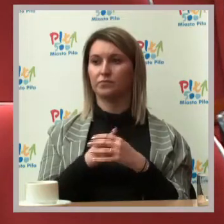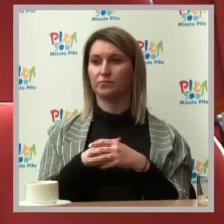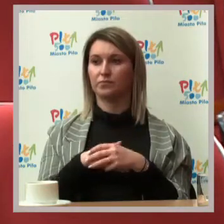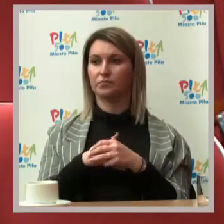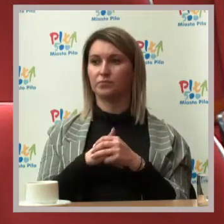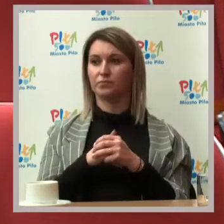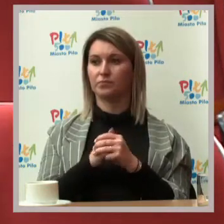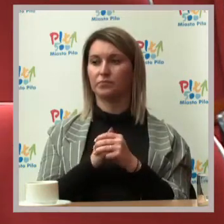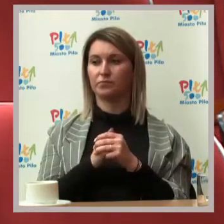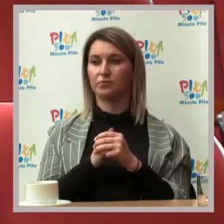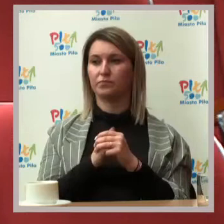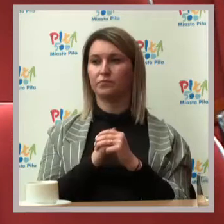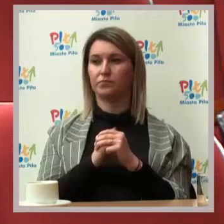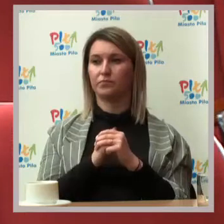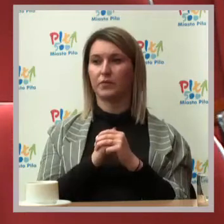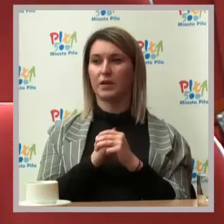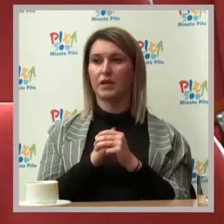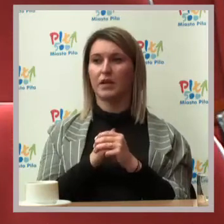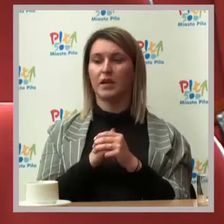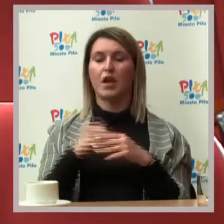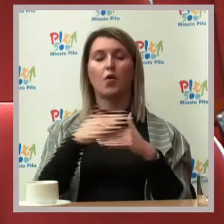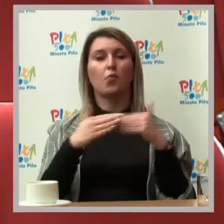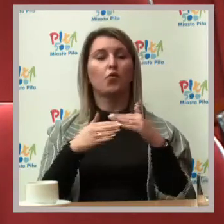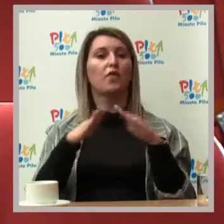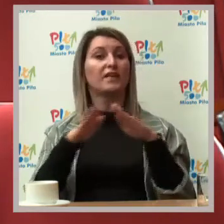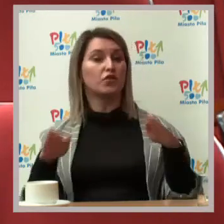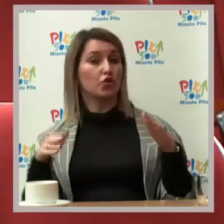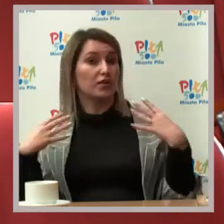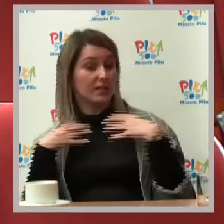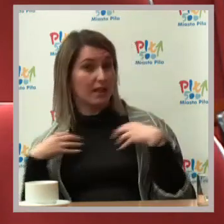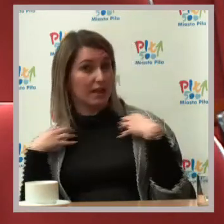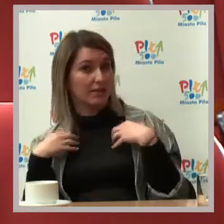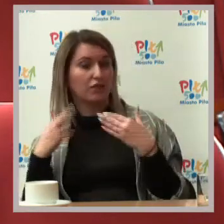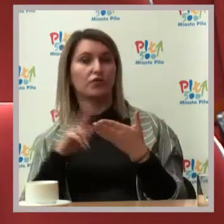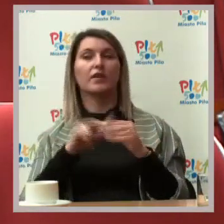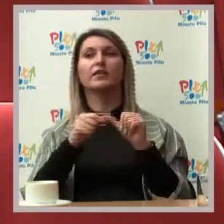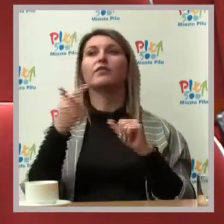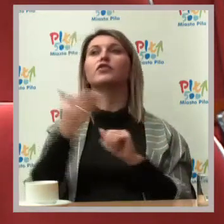nakładów poniesionych na budowę schroniska dla zwierząt, które będzie realizowane w latach